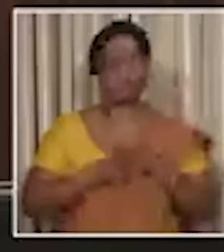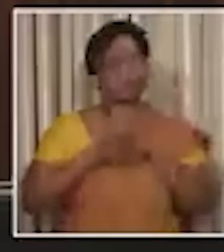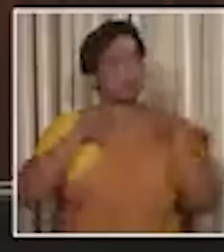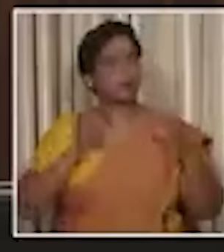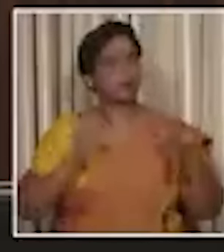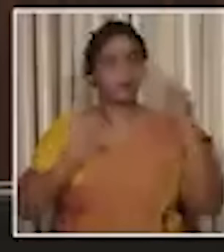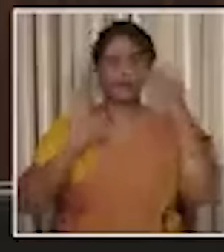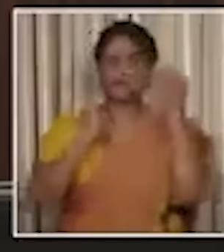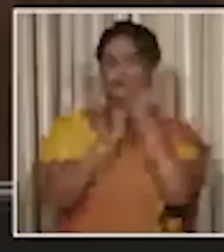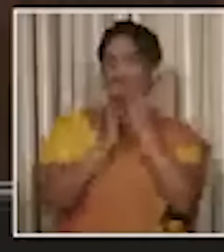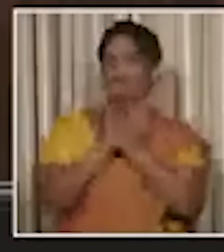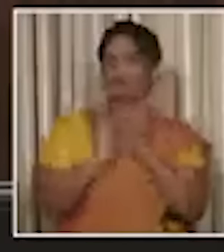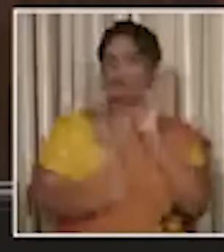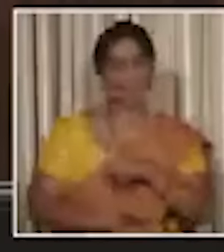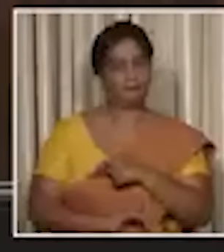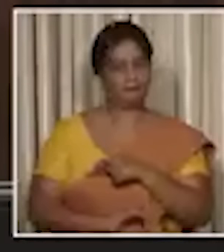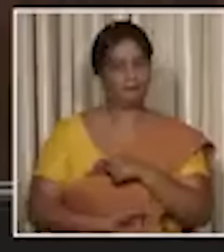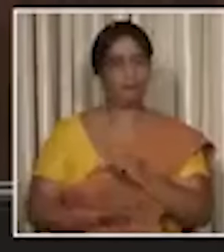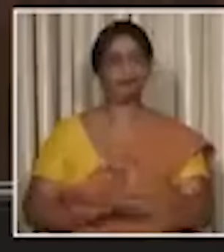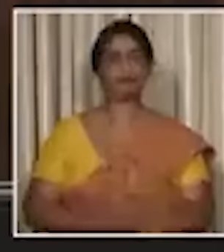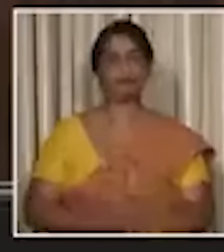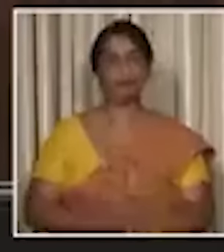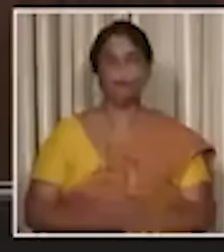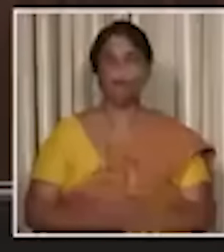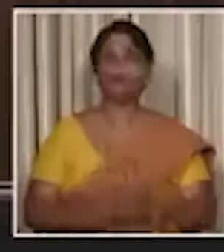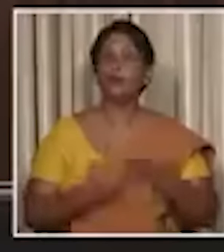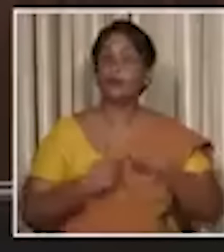தேவையில்லை. அவ்வாறான ஒரு பாராளுமன்றம் இந்த நாட்டு மக்களுக்காக